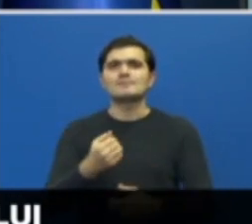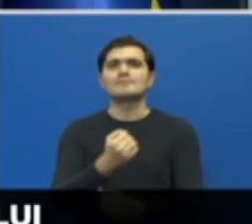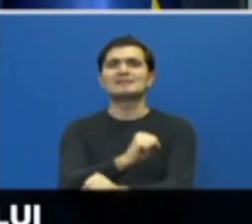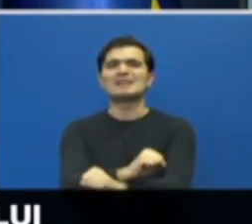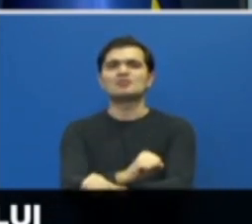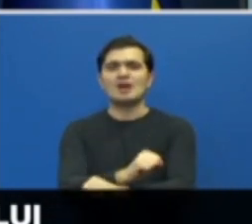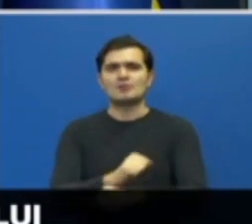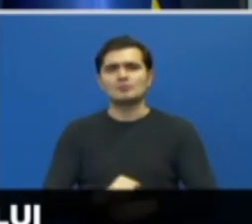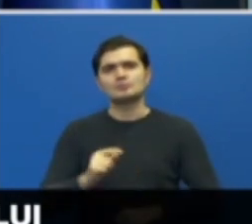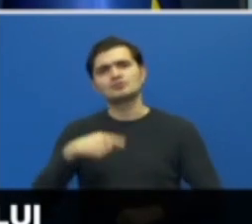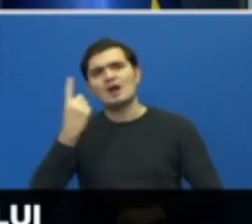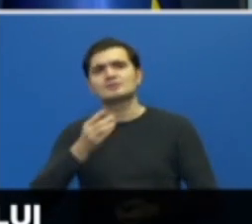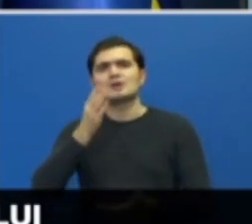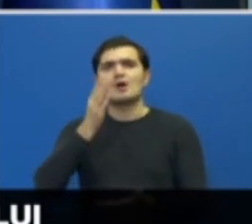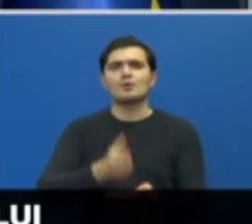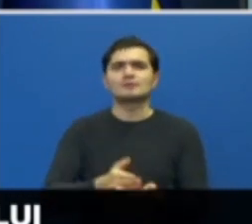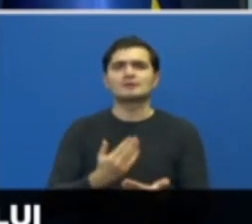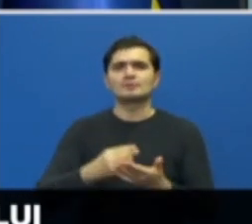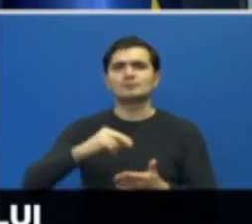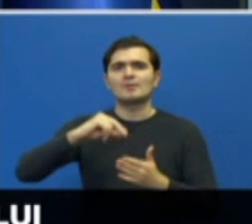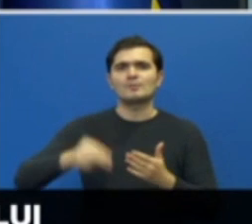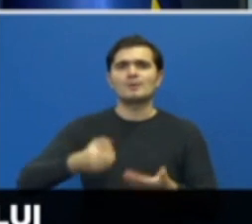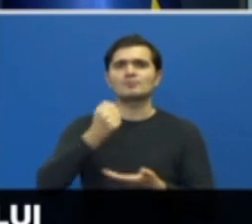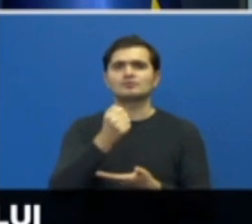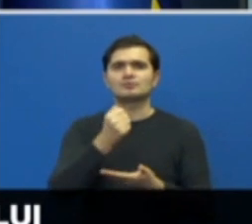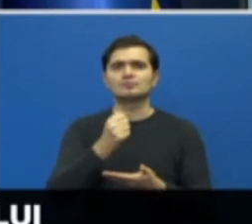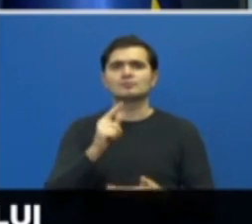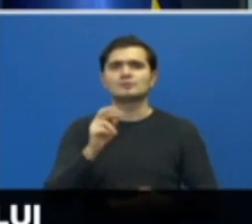hotărâre privind aprobarea bugetului Trezoriei Statului pe anul